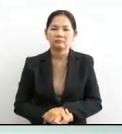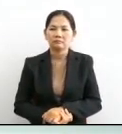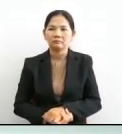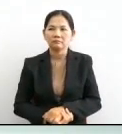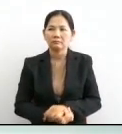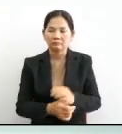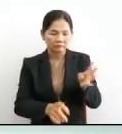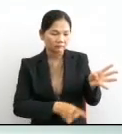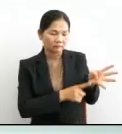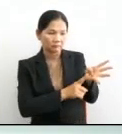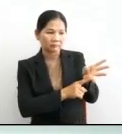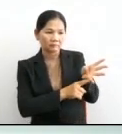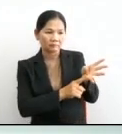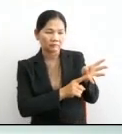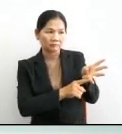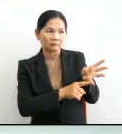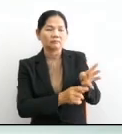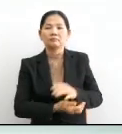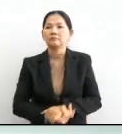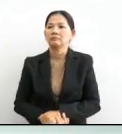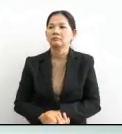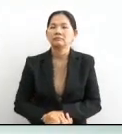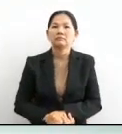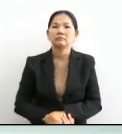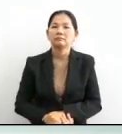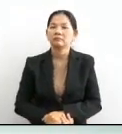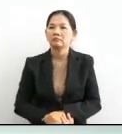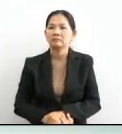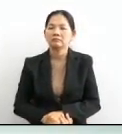chà lùm hạt tí buồn